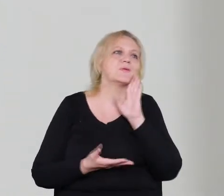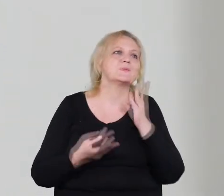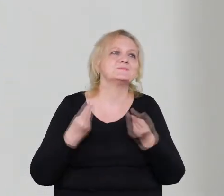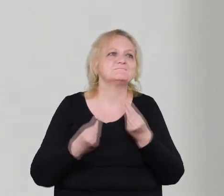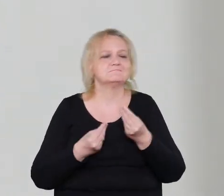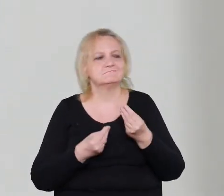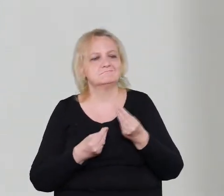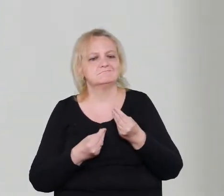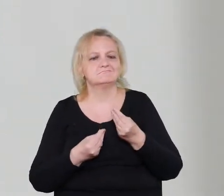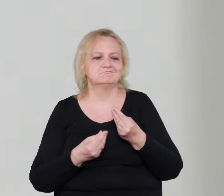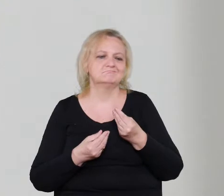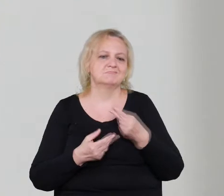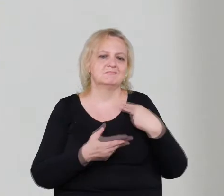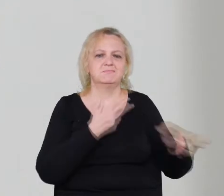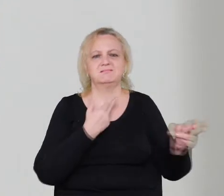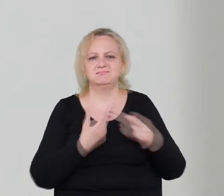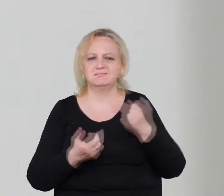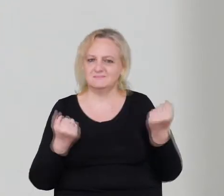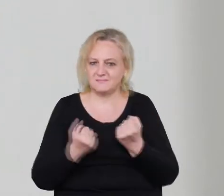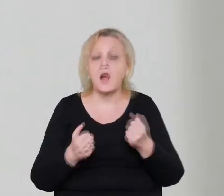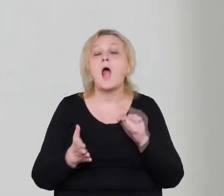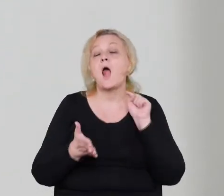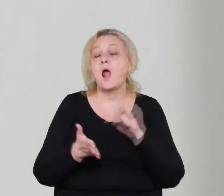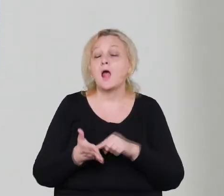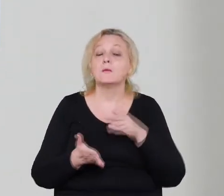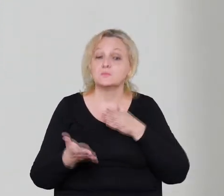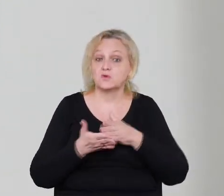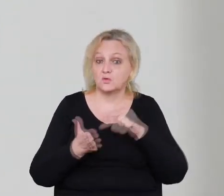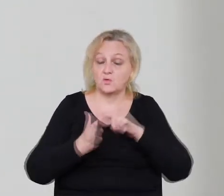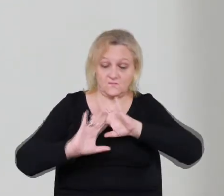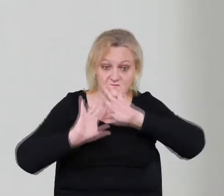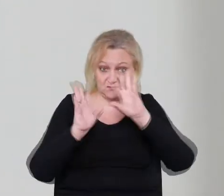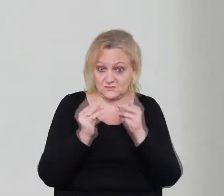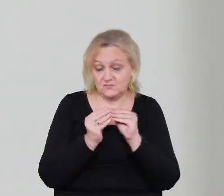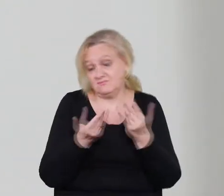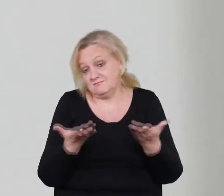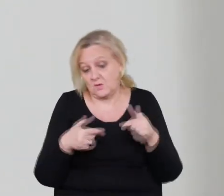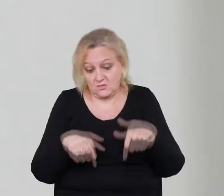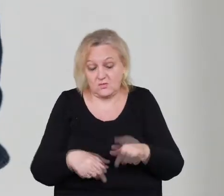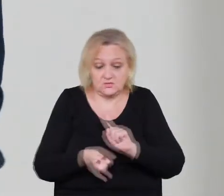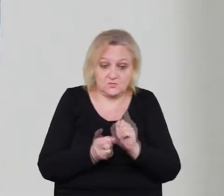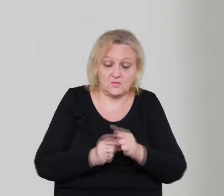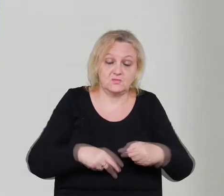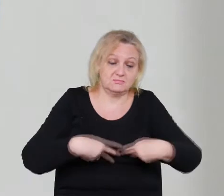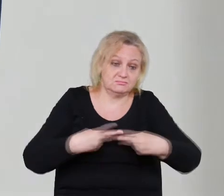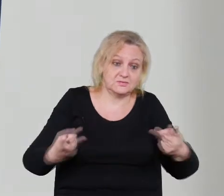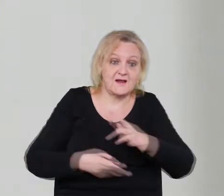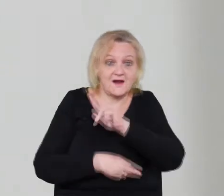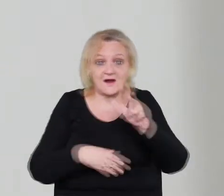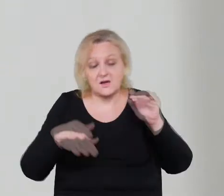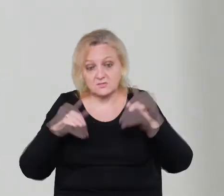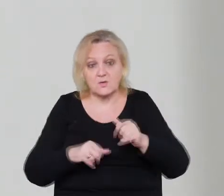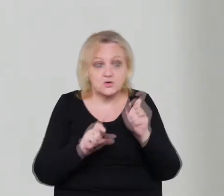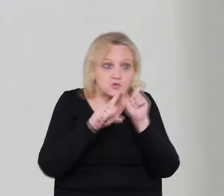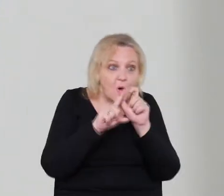dowali natomiast i i przez to że wszystko jest nie będę Chociażby to spotkanie transmitowane każdy może być wpłacone